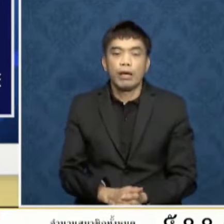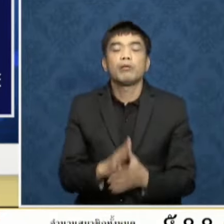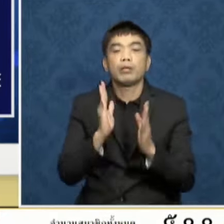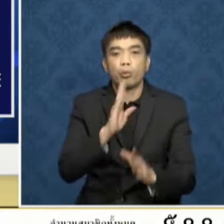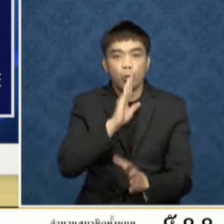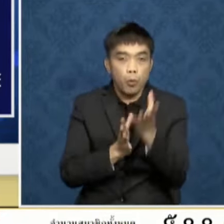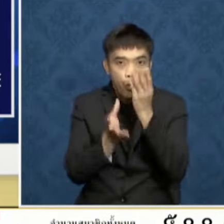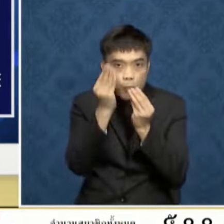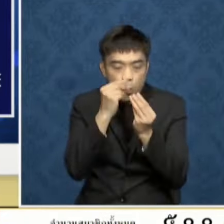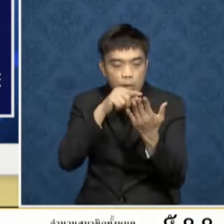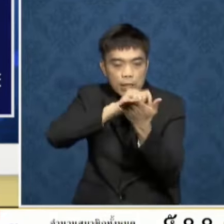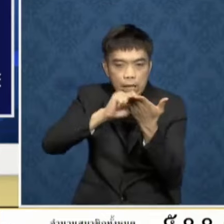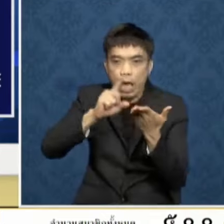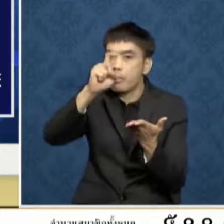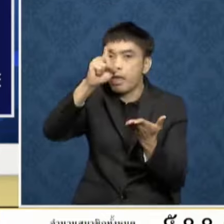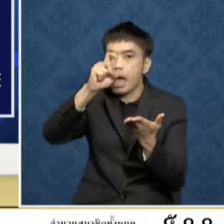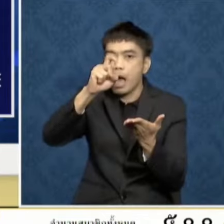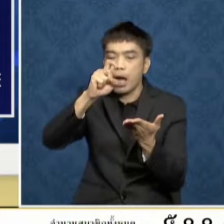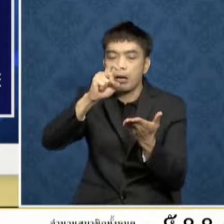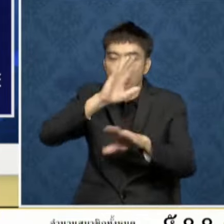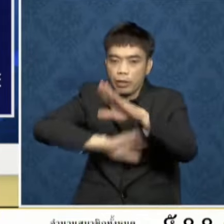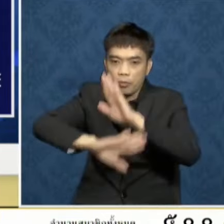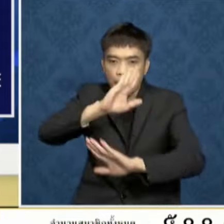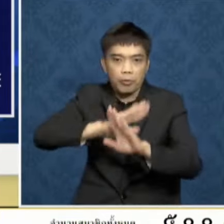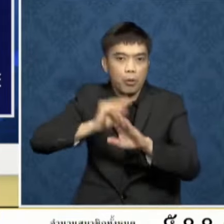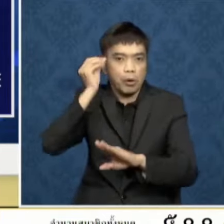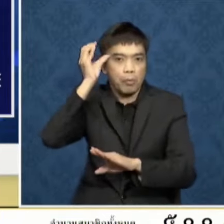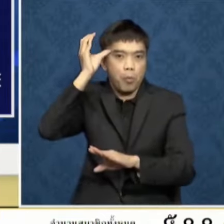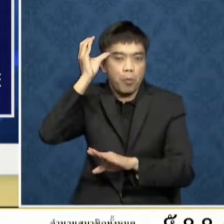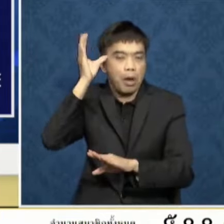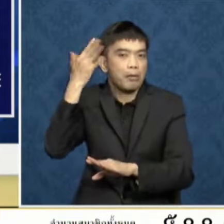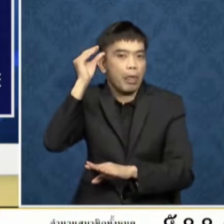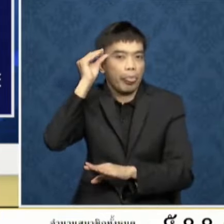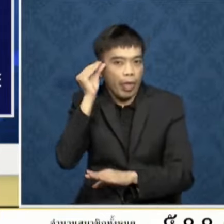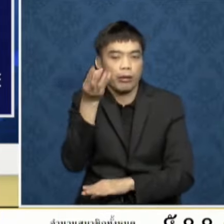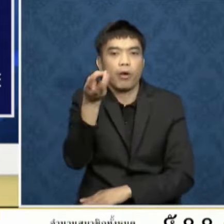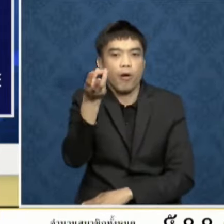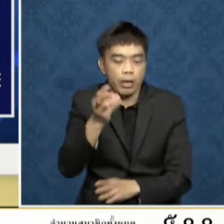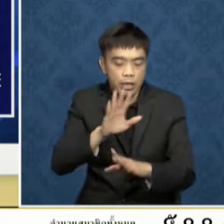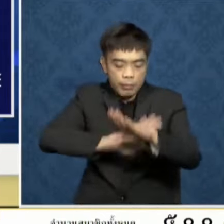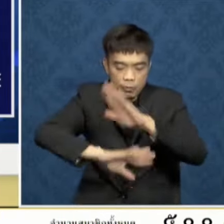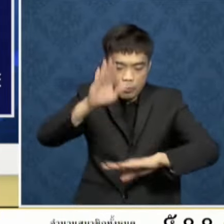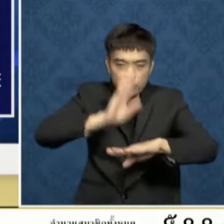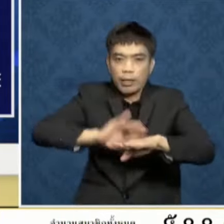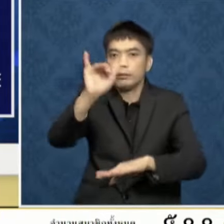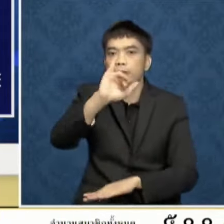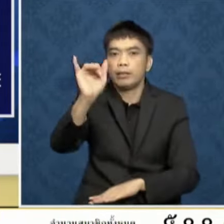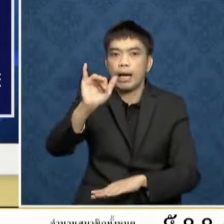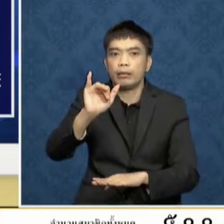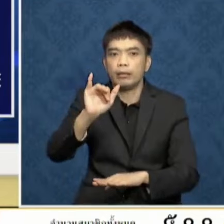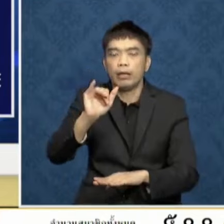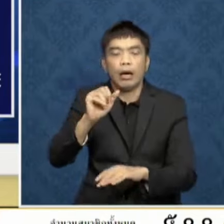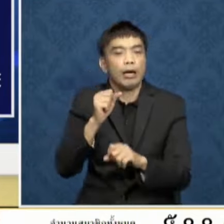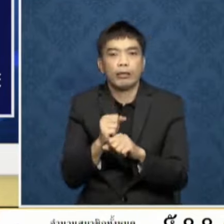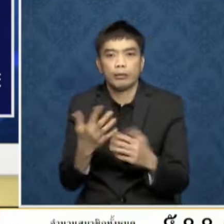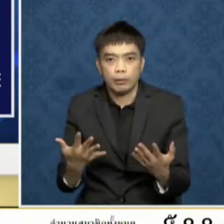ค่อยได้หรือแรงงานที่อยู่ในทักษะดิจิตอลที่ต่ำกว่าเกนะคะไปทำงานในแรงงานทักษะสูงอย่างเช่นระเบียงเศรษฐกิจ